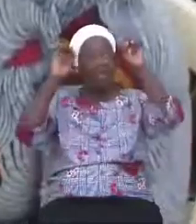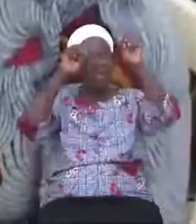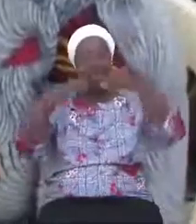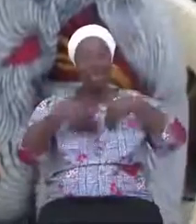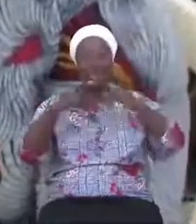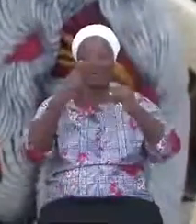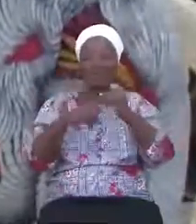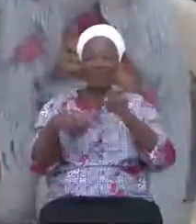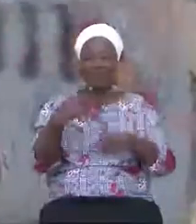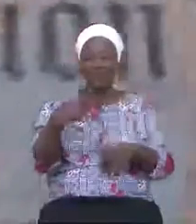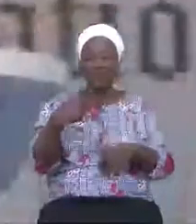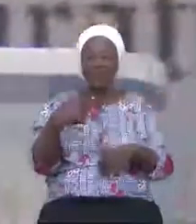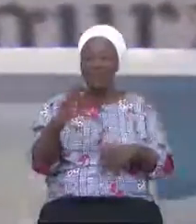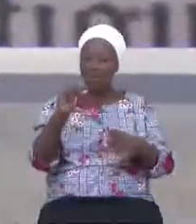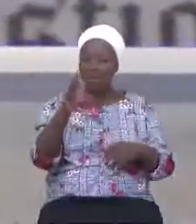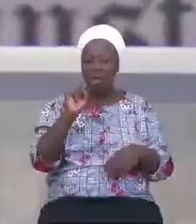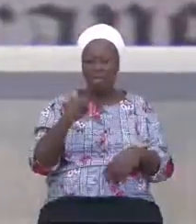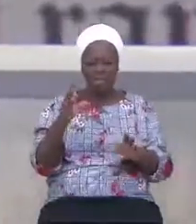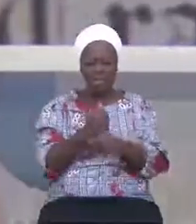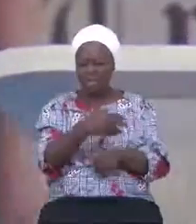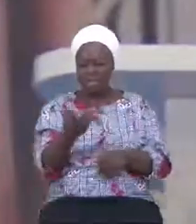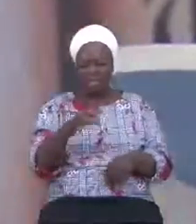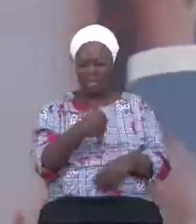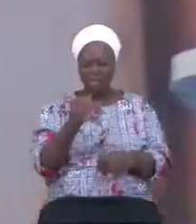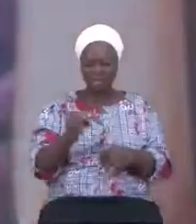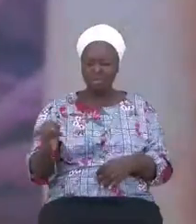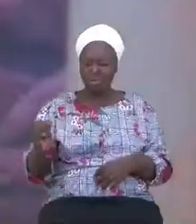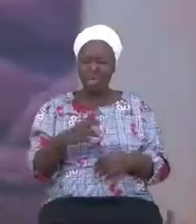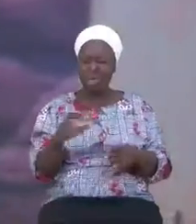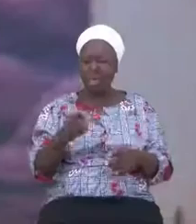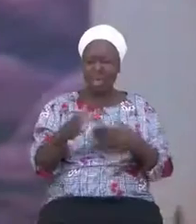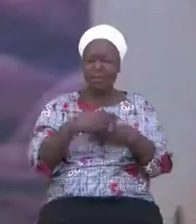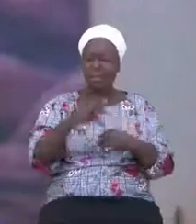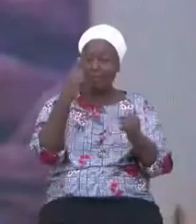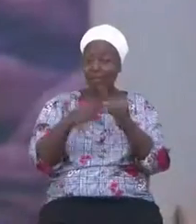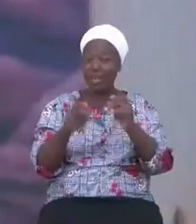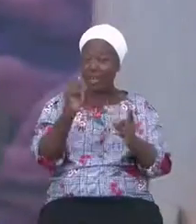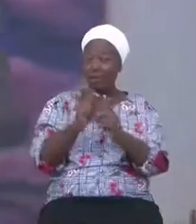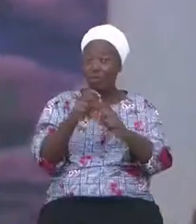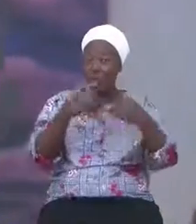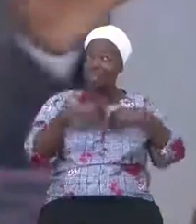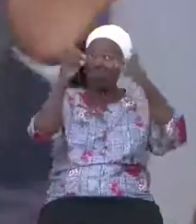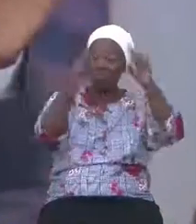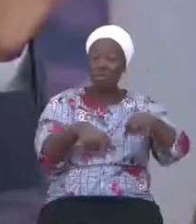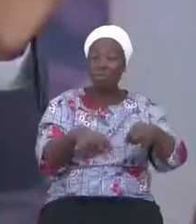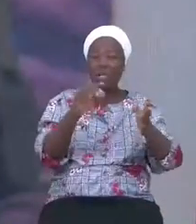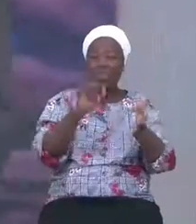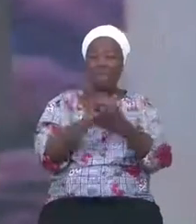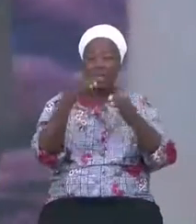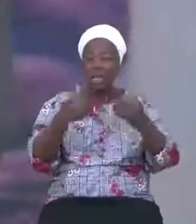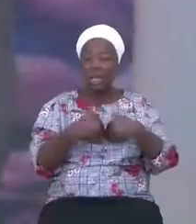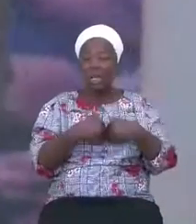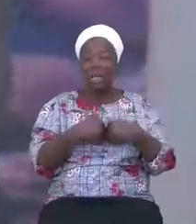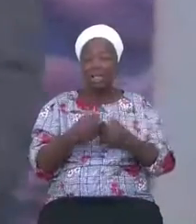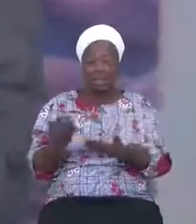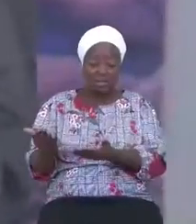Personne ne peut plus rien prendre un instrument après la dernière parole qui est venue, qu'il a porté